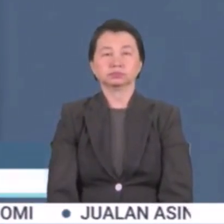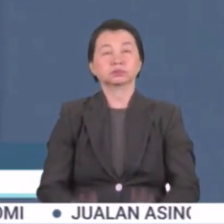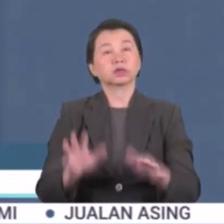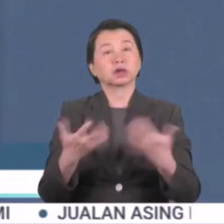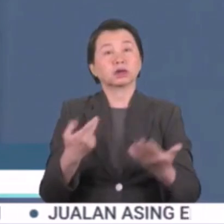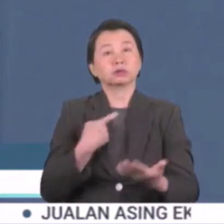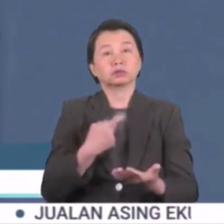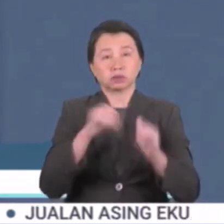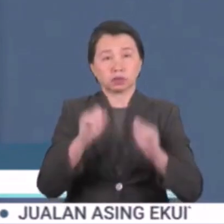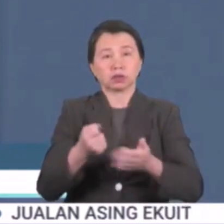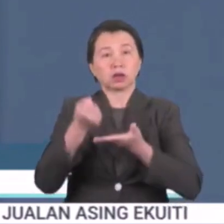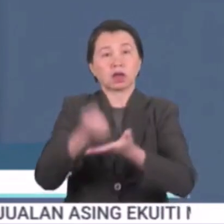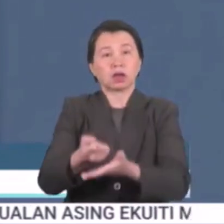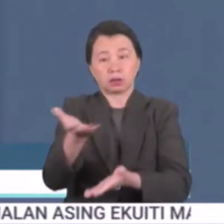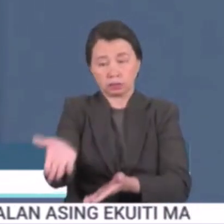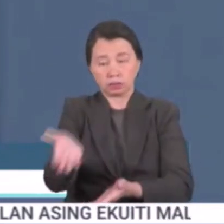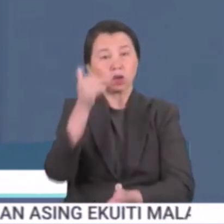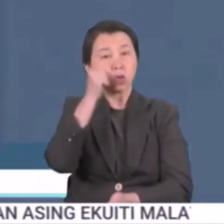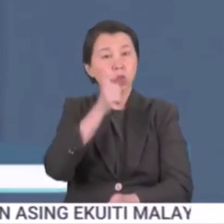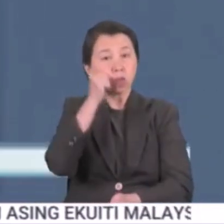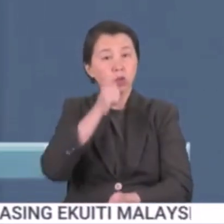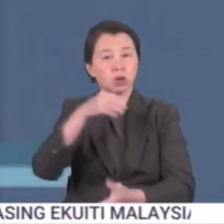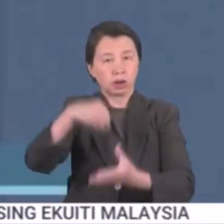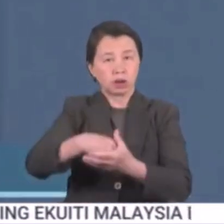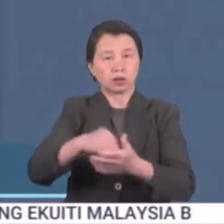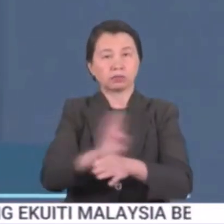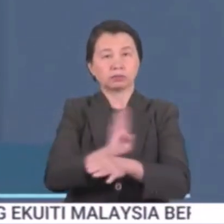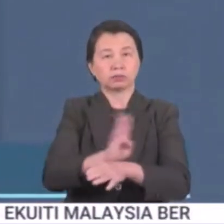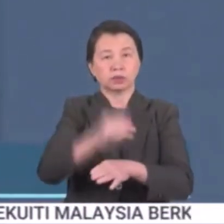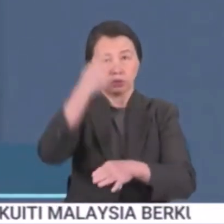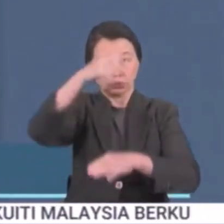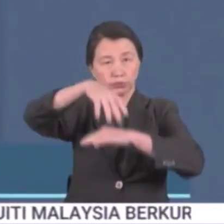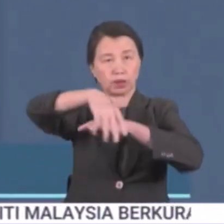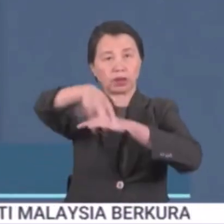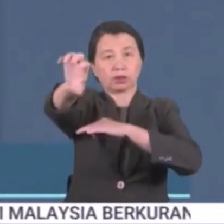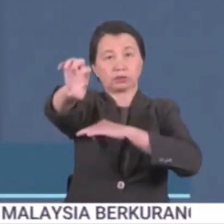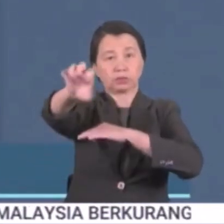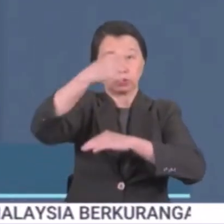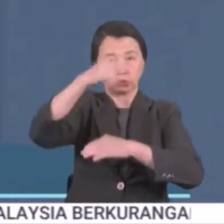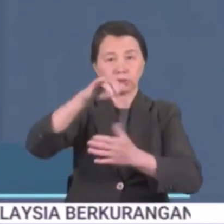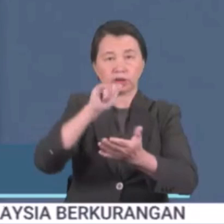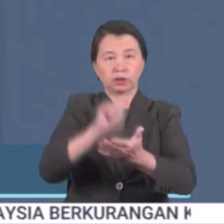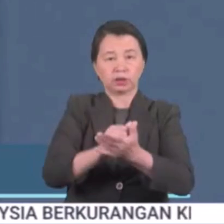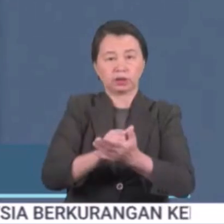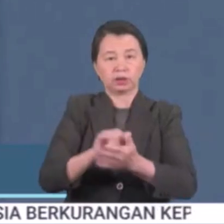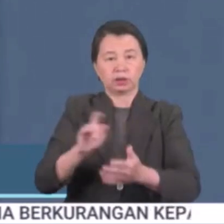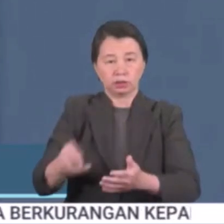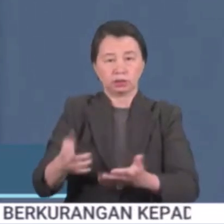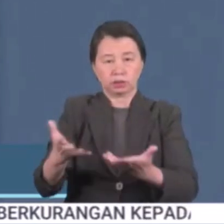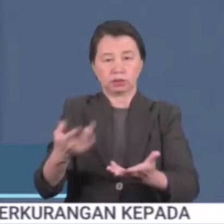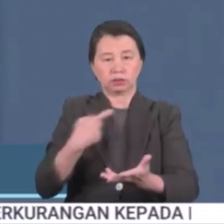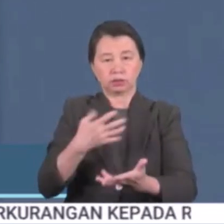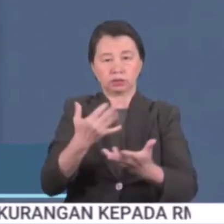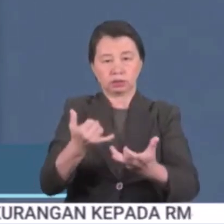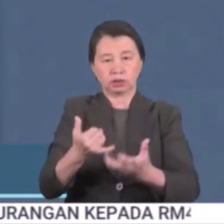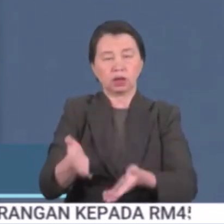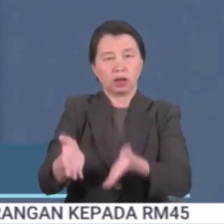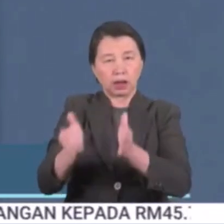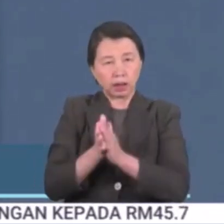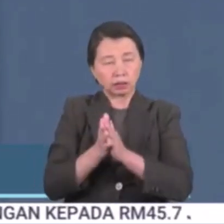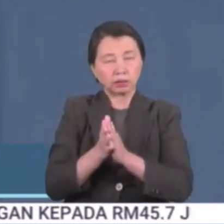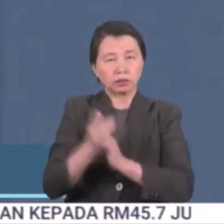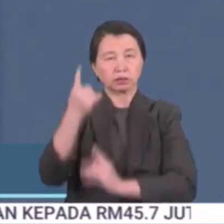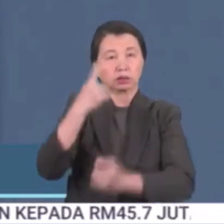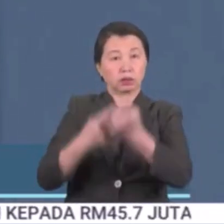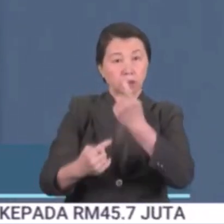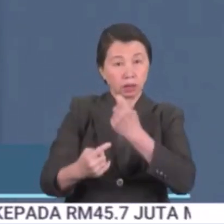How we can help women in industries to export, because that one memang matter. I think that is how Izana, so you asked that